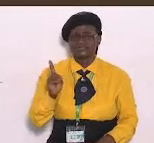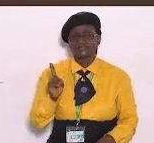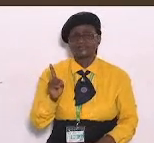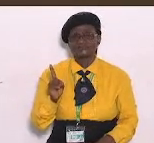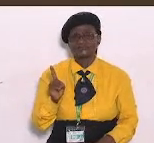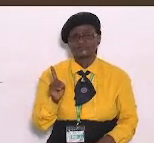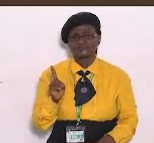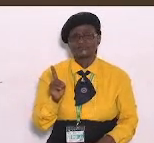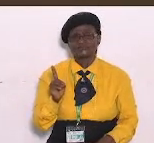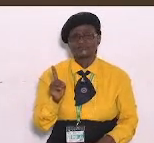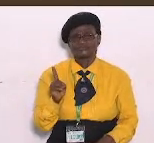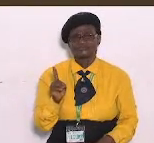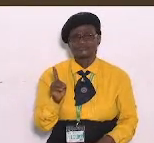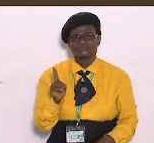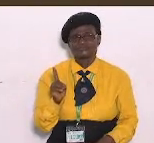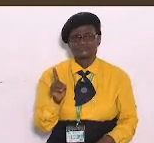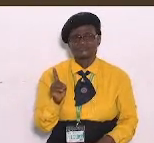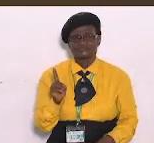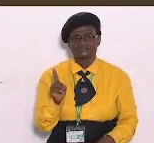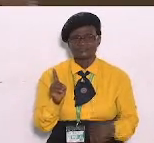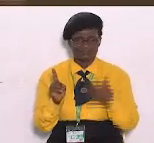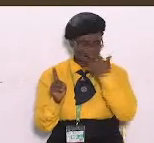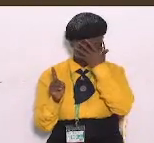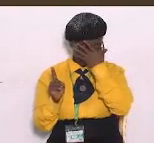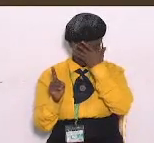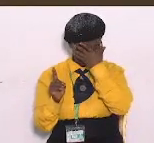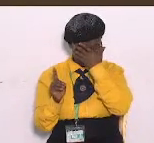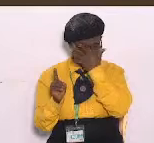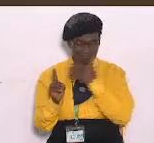sonvres C cela